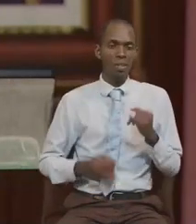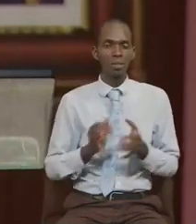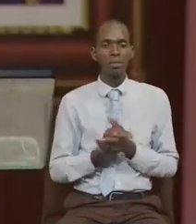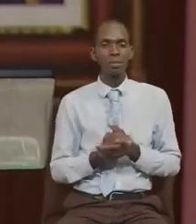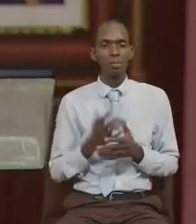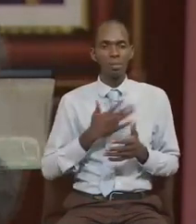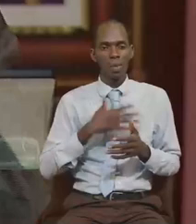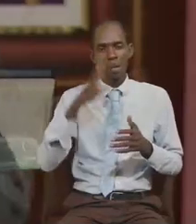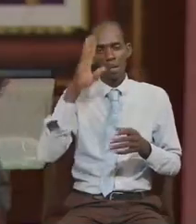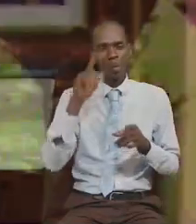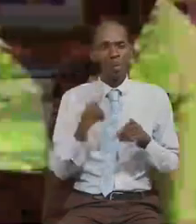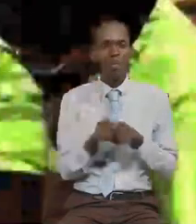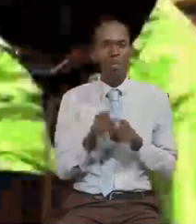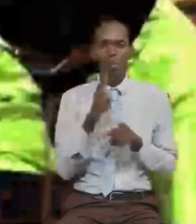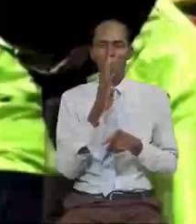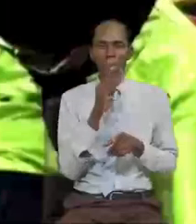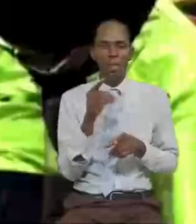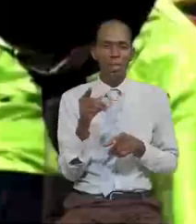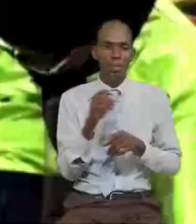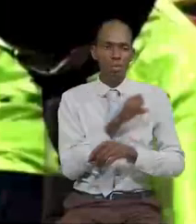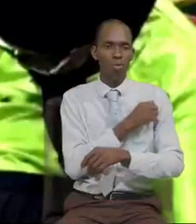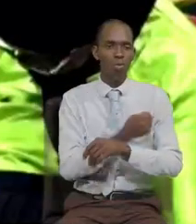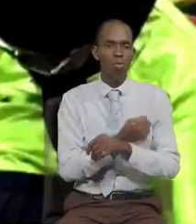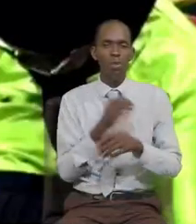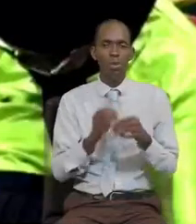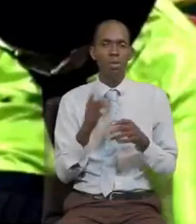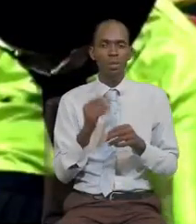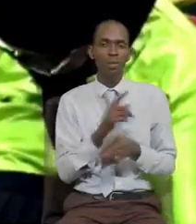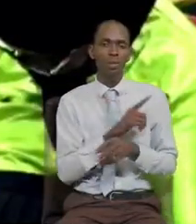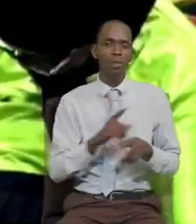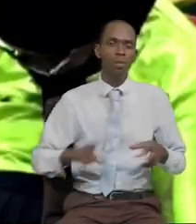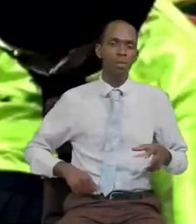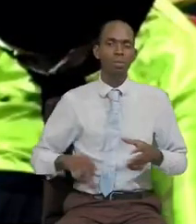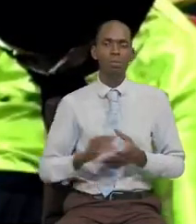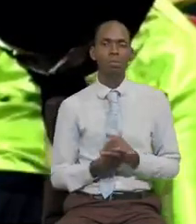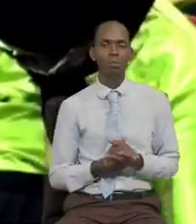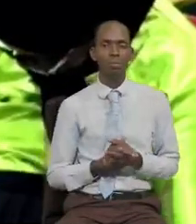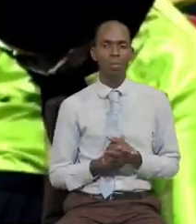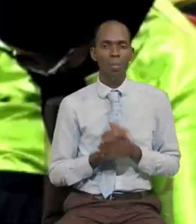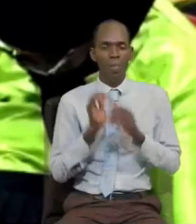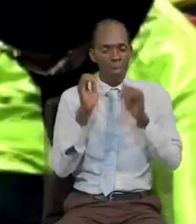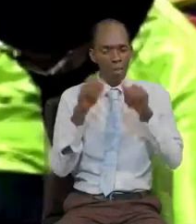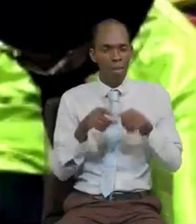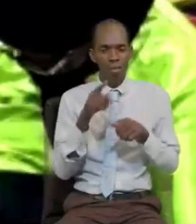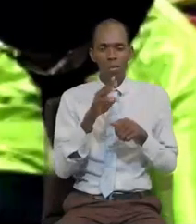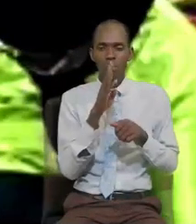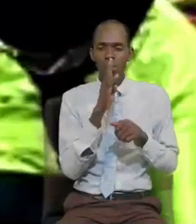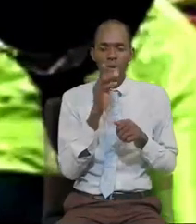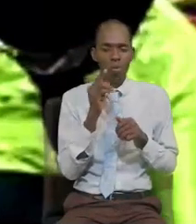Au reste, fortifiez-vous dans le Seigneur. Est-ce que tu peux être faible dans le Seigneur?